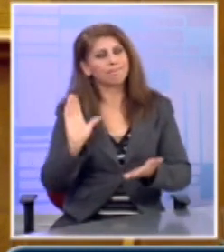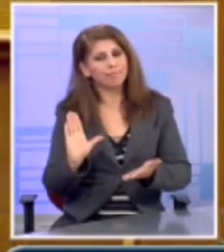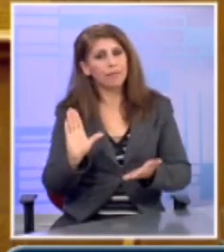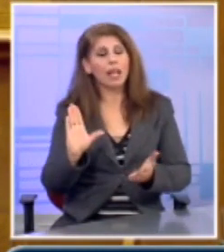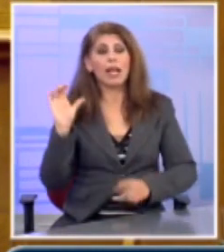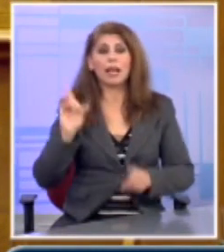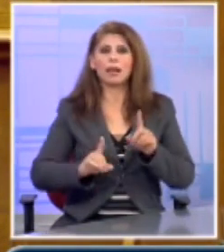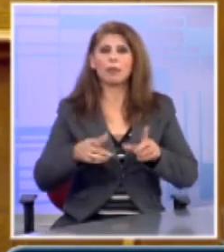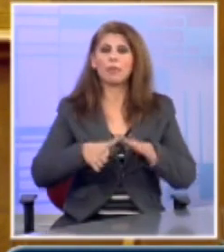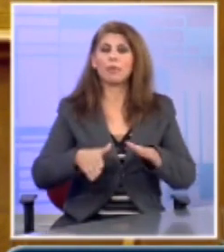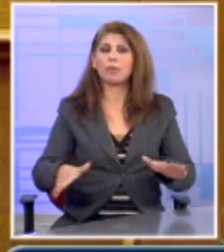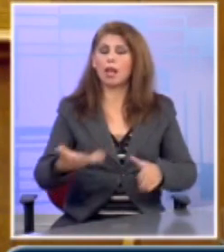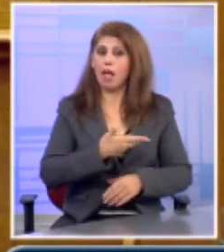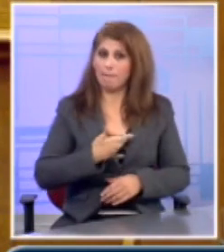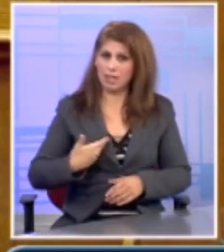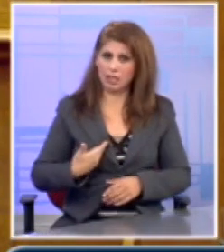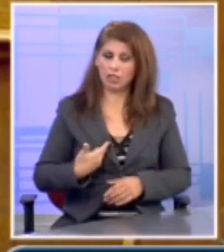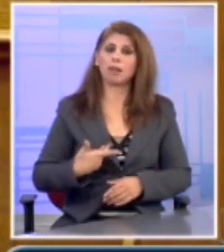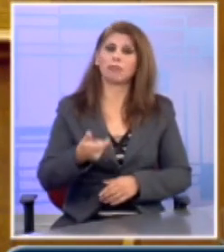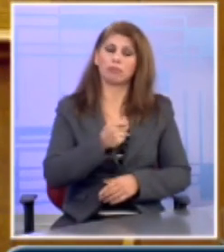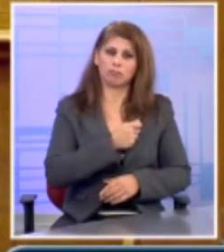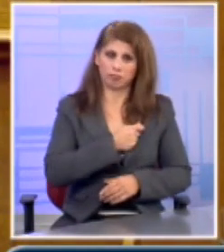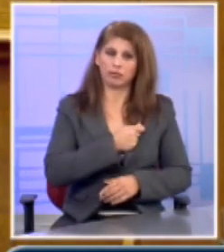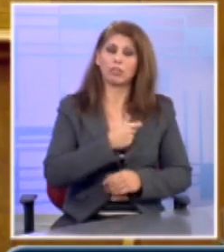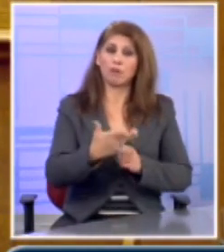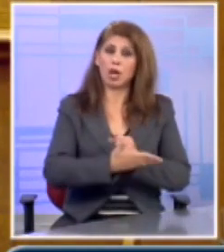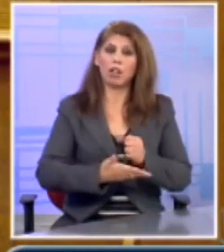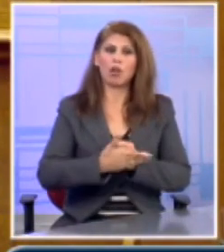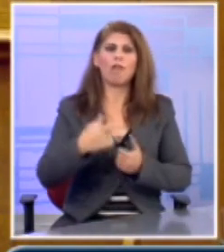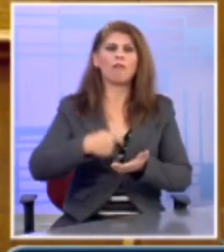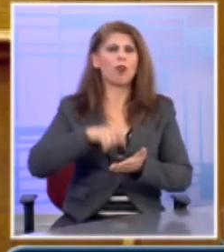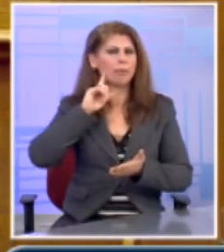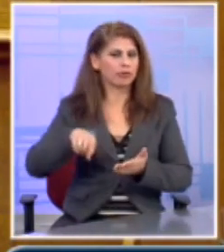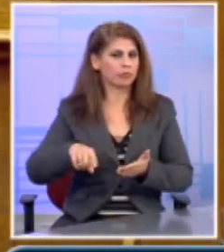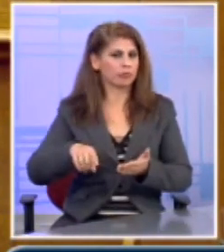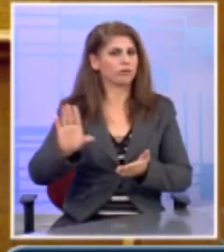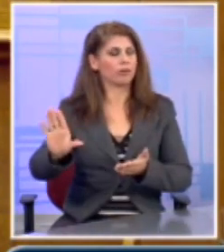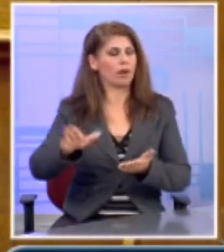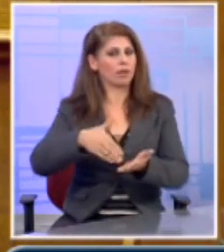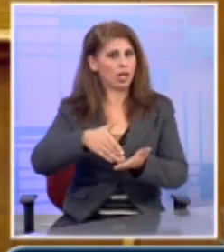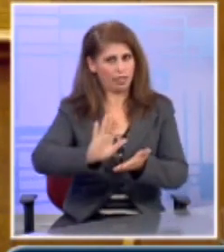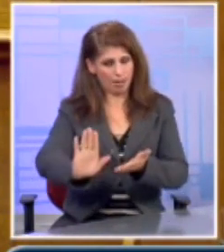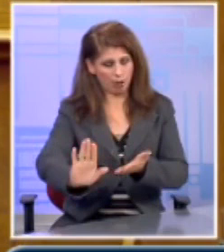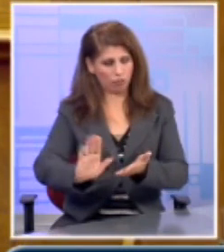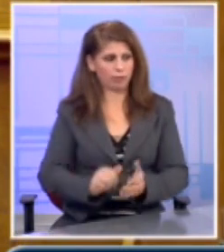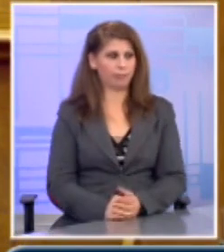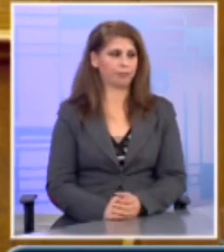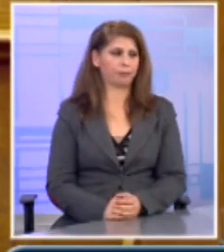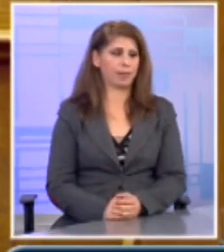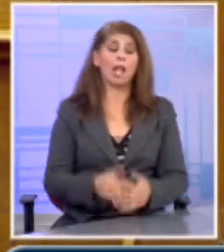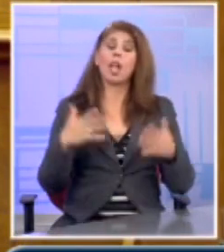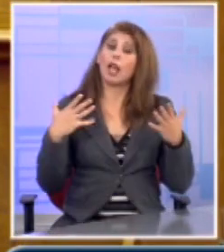κάποιοι προπαγανδίζουν ότι εμείς θεωρούμε, είπαμε, τους αγρότες φοροφυγάδες. Θέλω να το ξεκαθαρίσω.